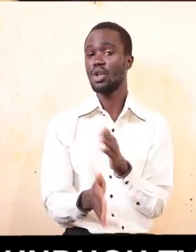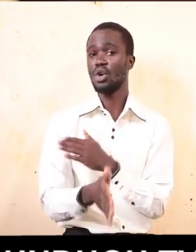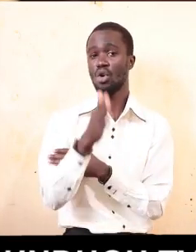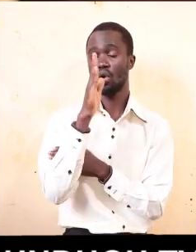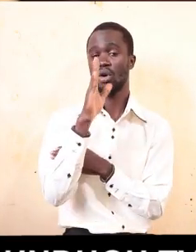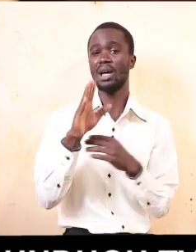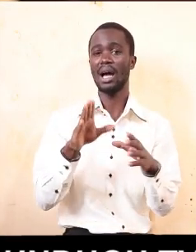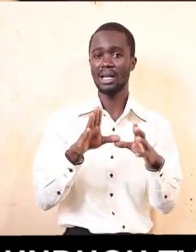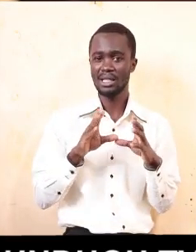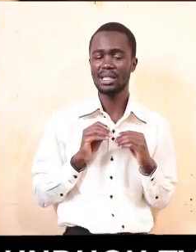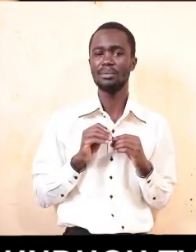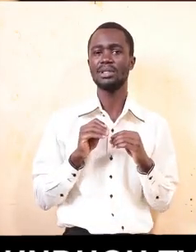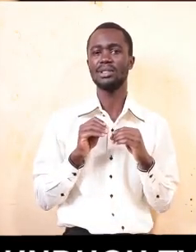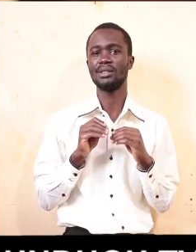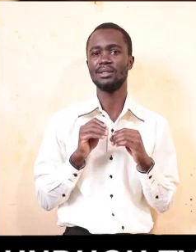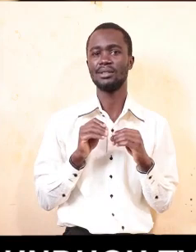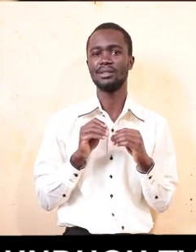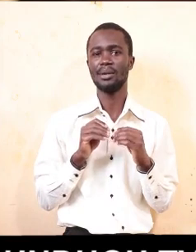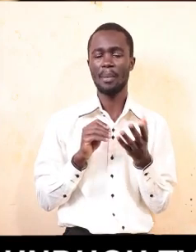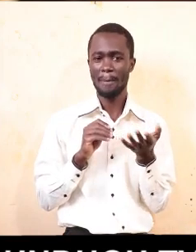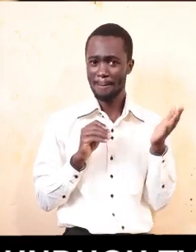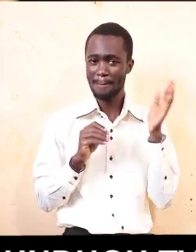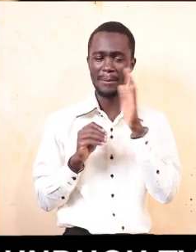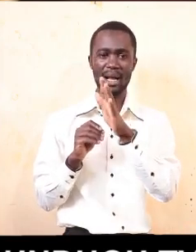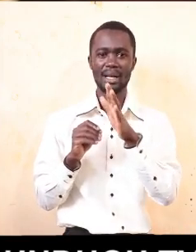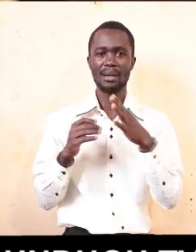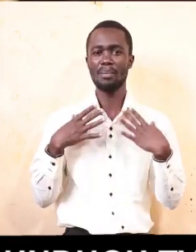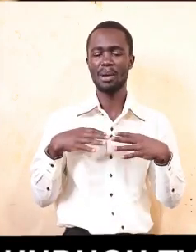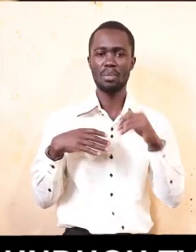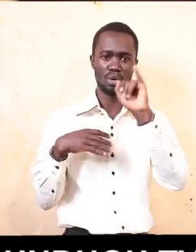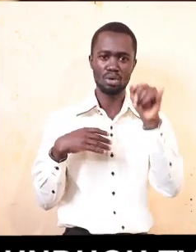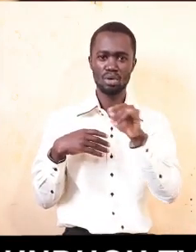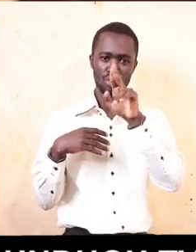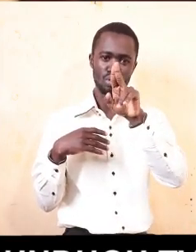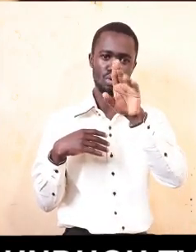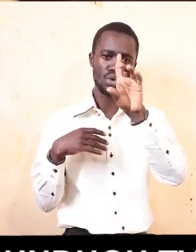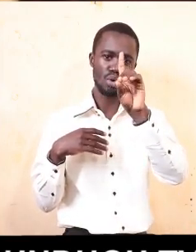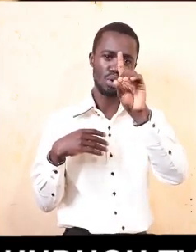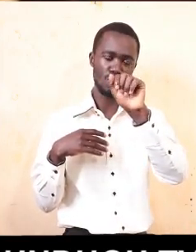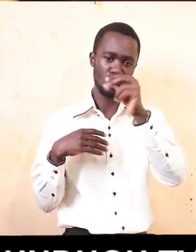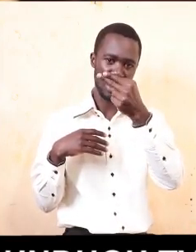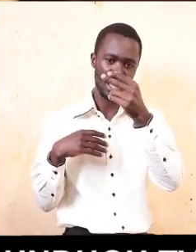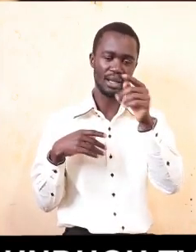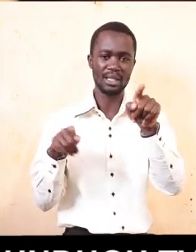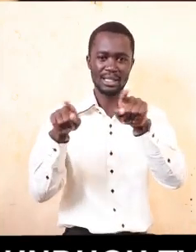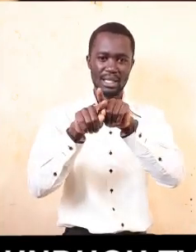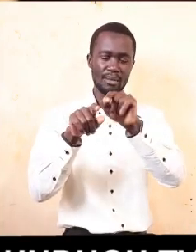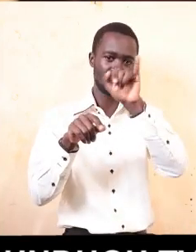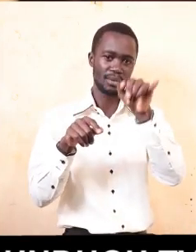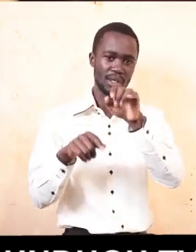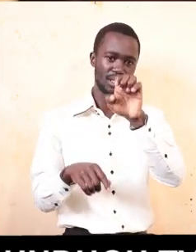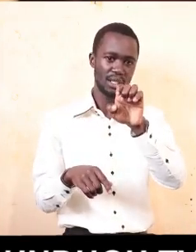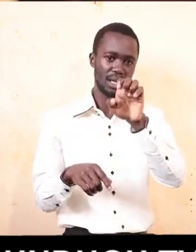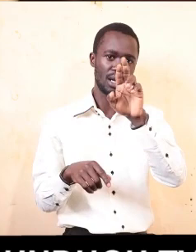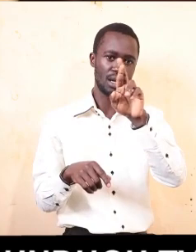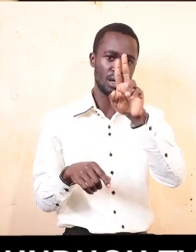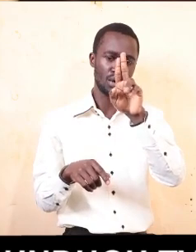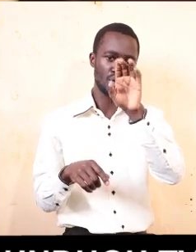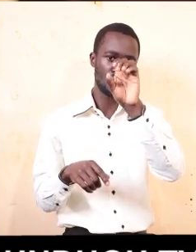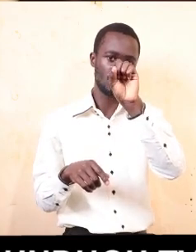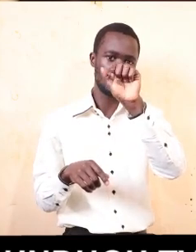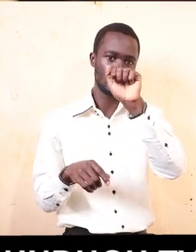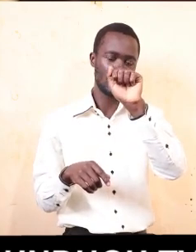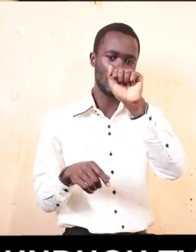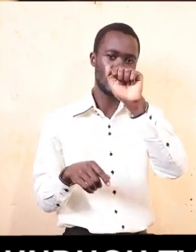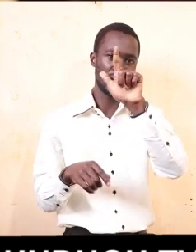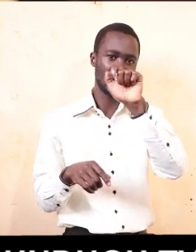alikubali kuwarudisha wana wa Yuda na wana wa Yerusalemu, kwa sababu walikuwa wameasi mbele